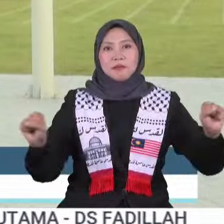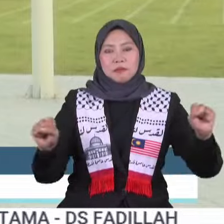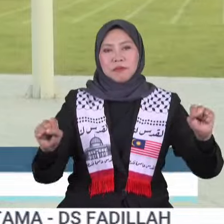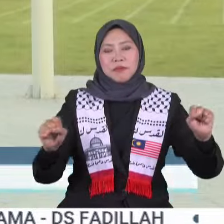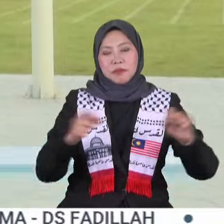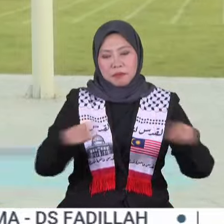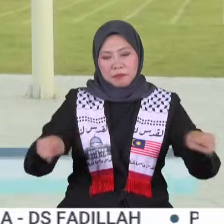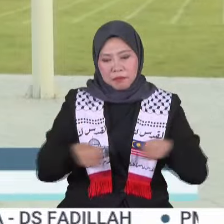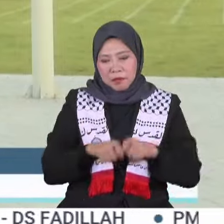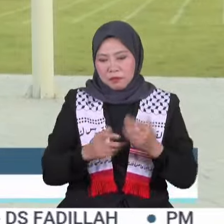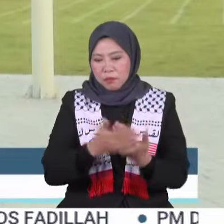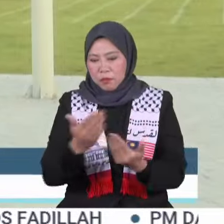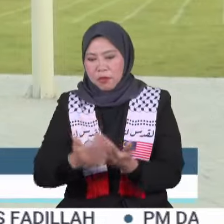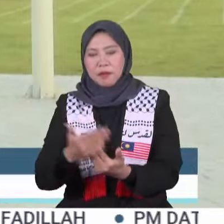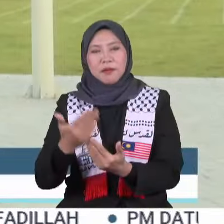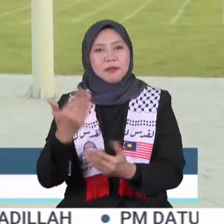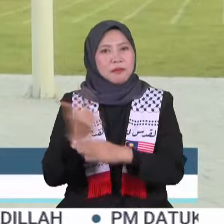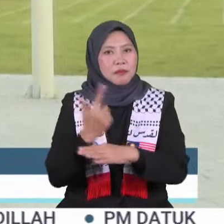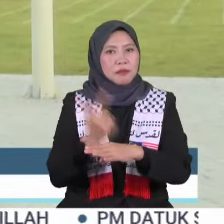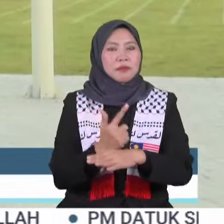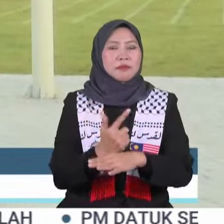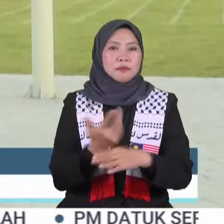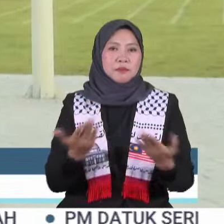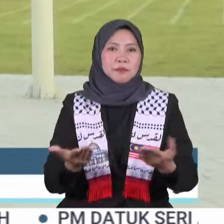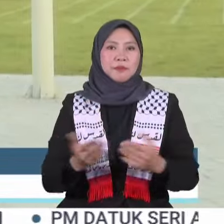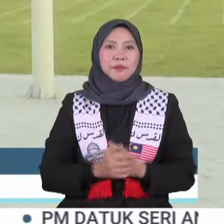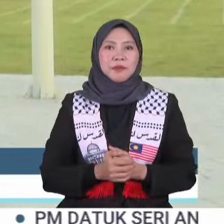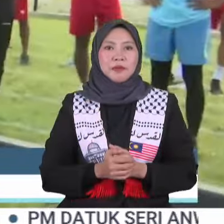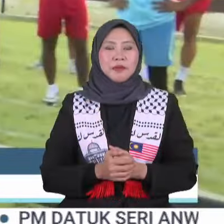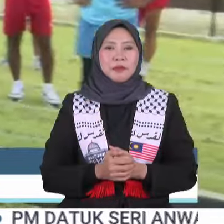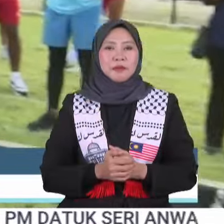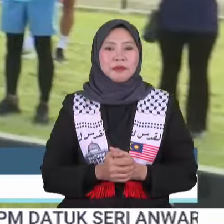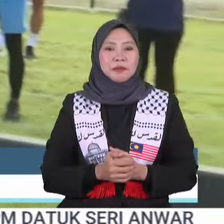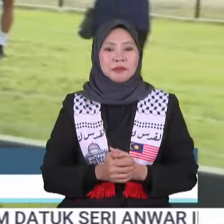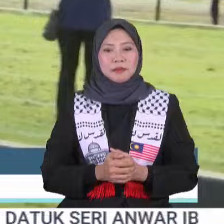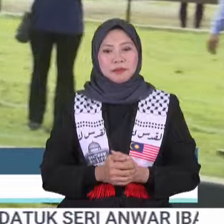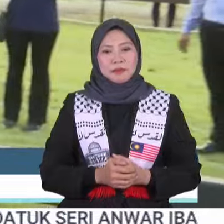kami. Dan kami dapati yang fasiliti sini amat baik.